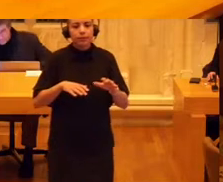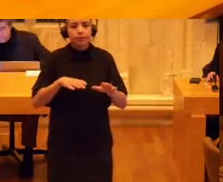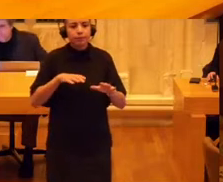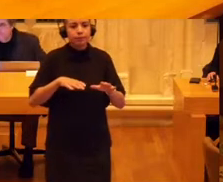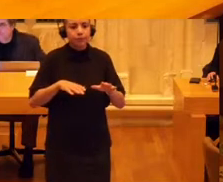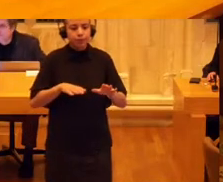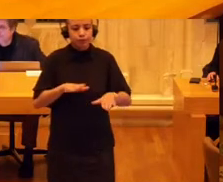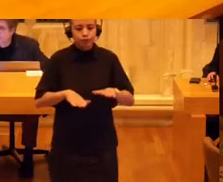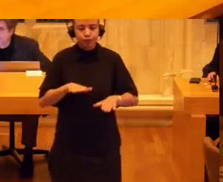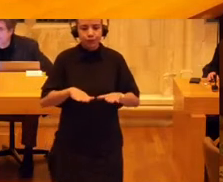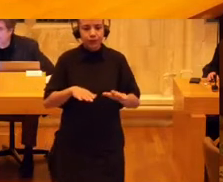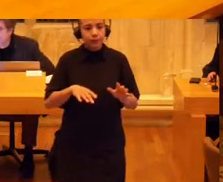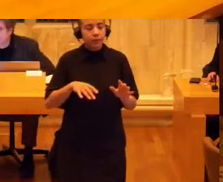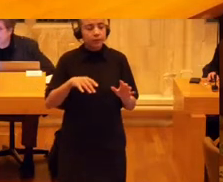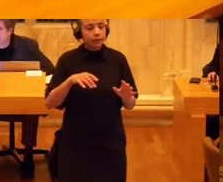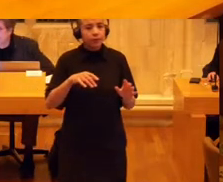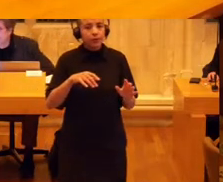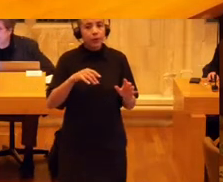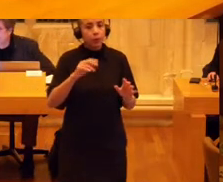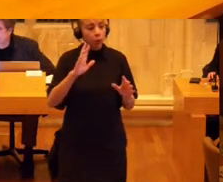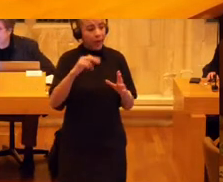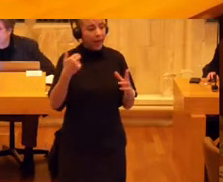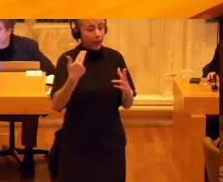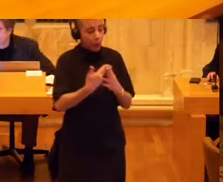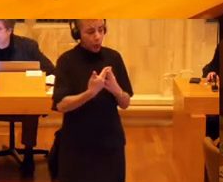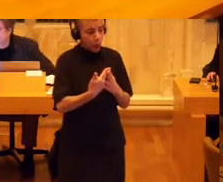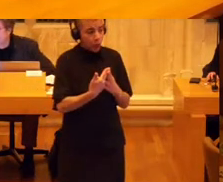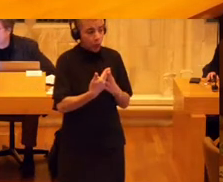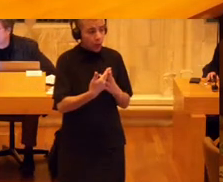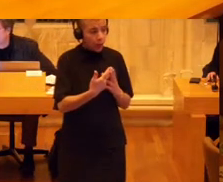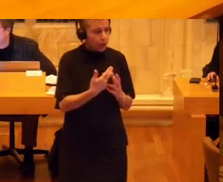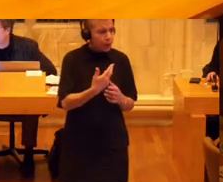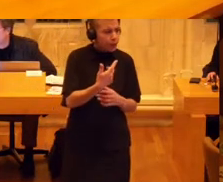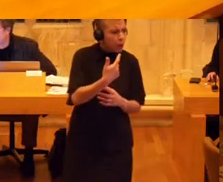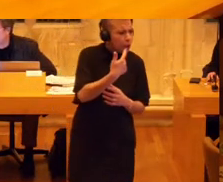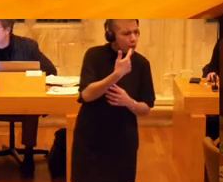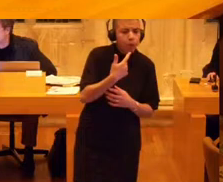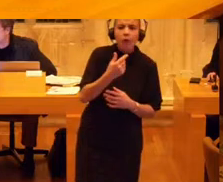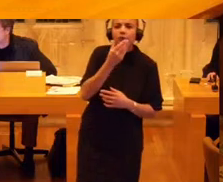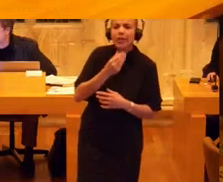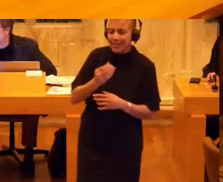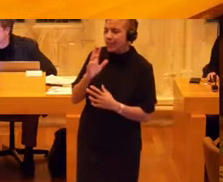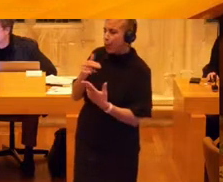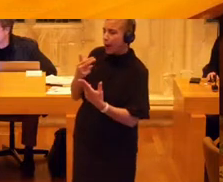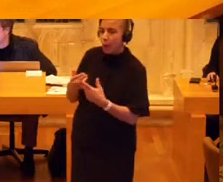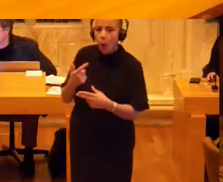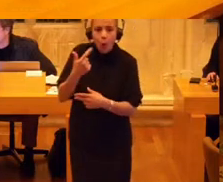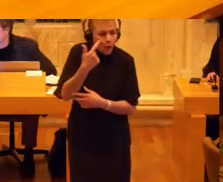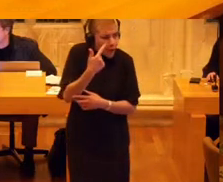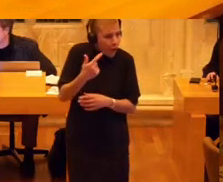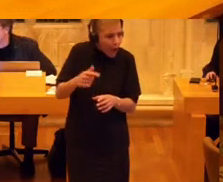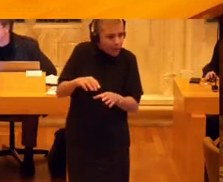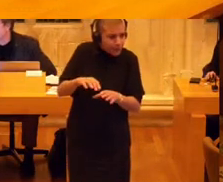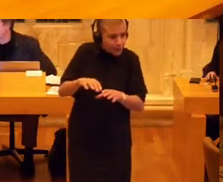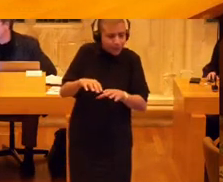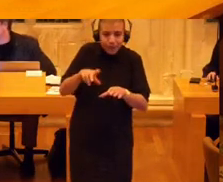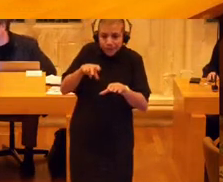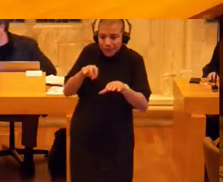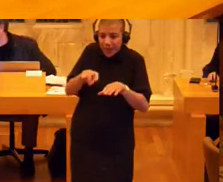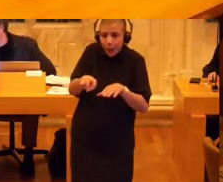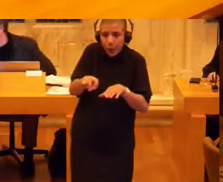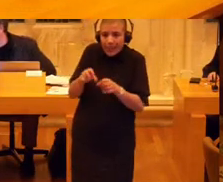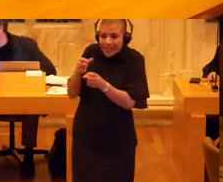léger dénivellation entre le piéton et le cycliste, ce qui permet là aussi une sécurisation de l'un et de